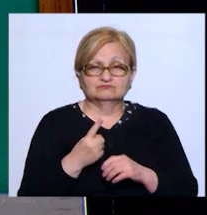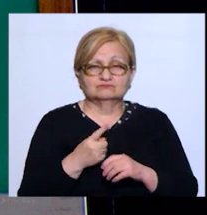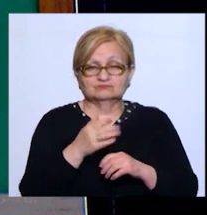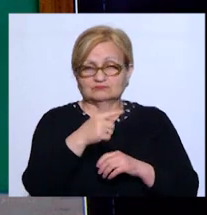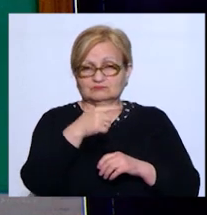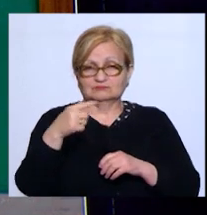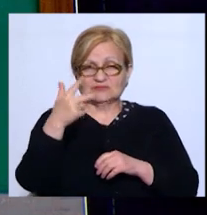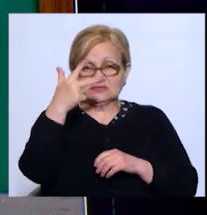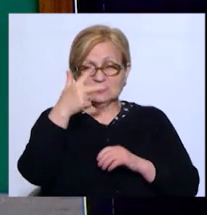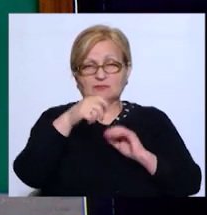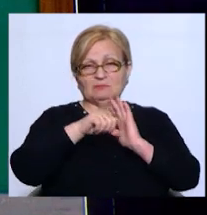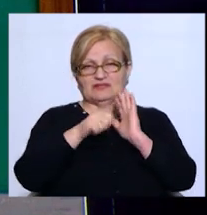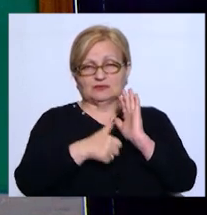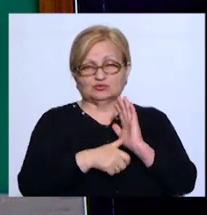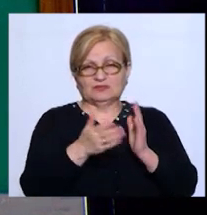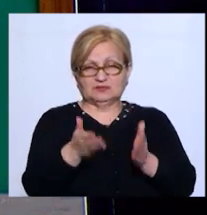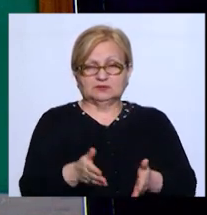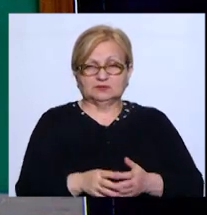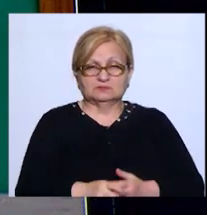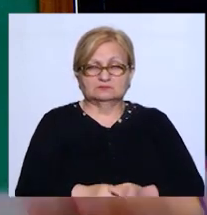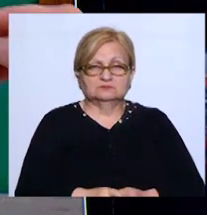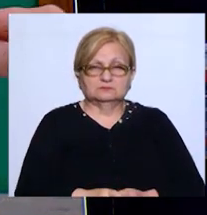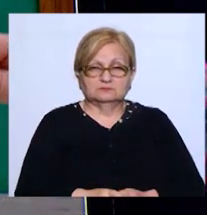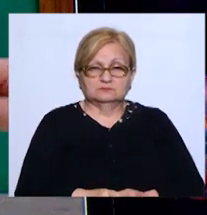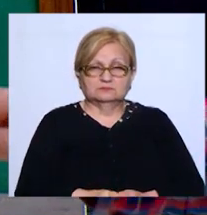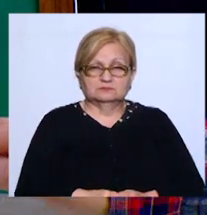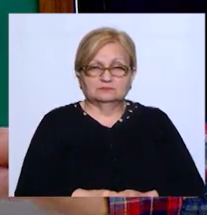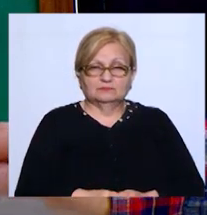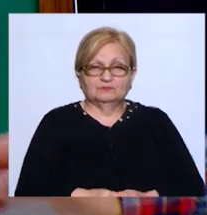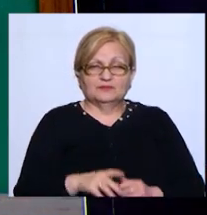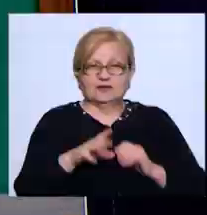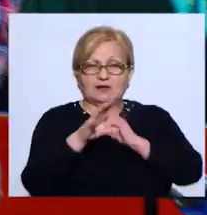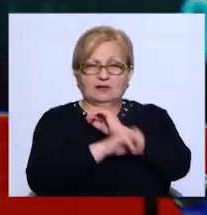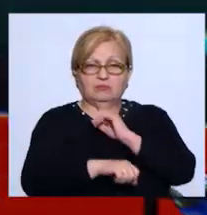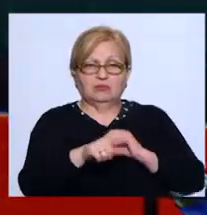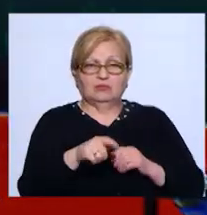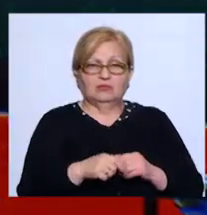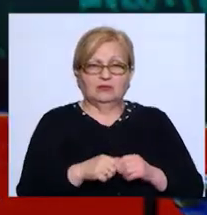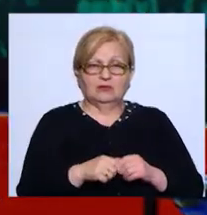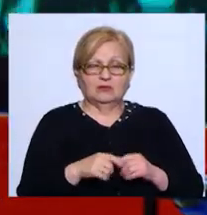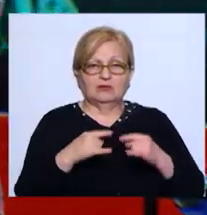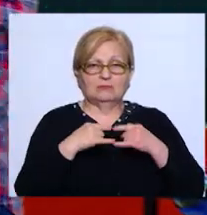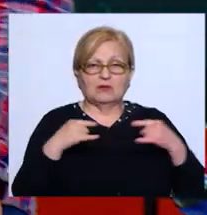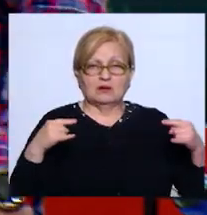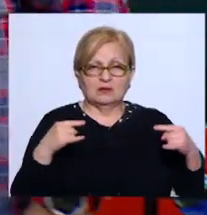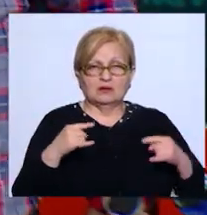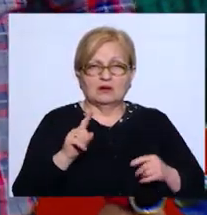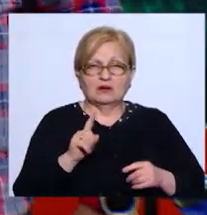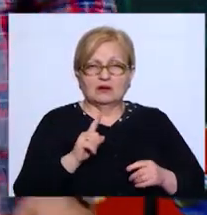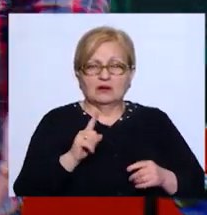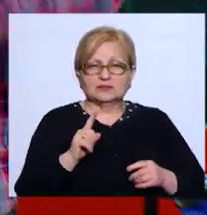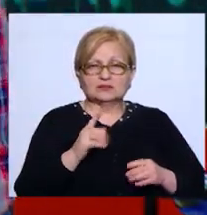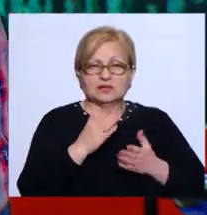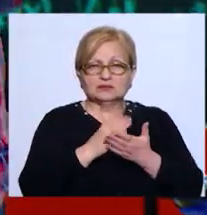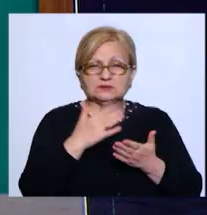წილადი 3 მე 16. ბოლო დავალება. მართკუთხედის რა ნაწილია